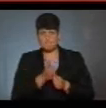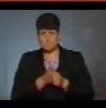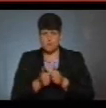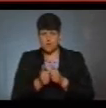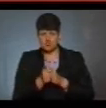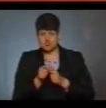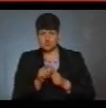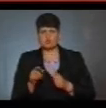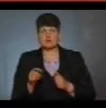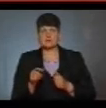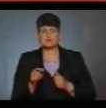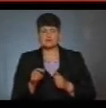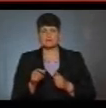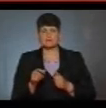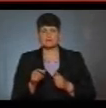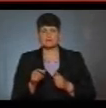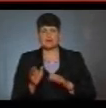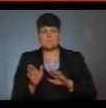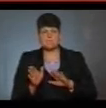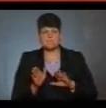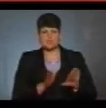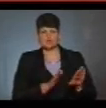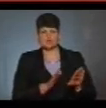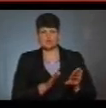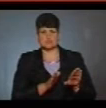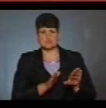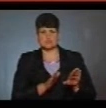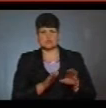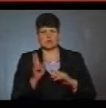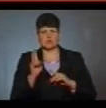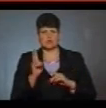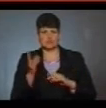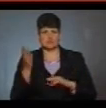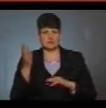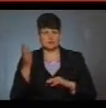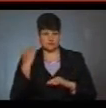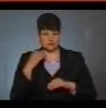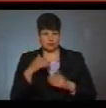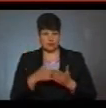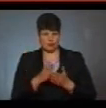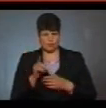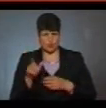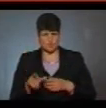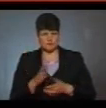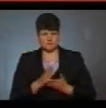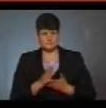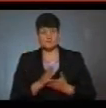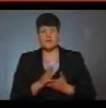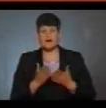просунутися і посунути так званих зубрів політики. Однак, хочу зазначити,